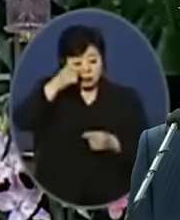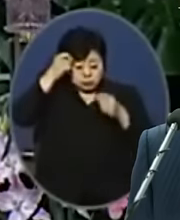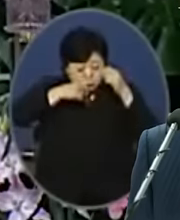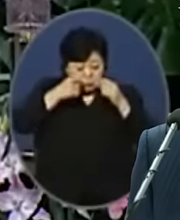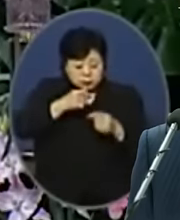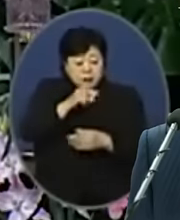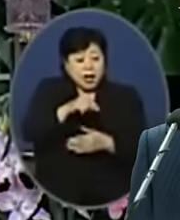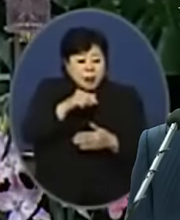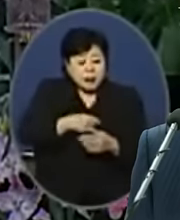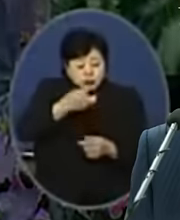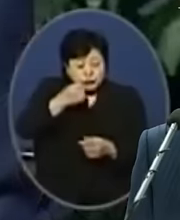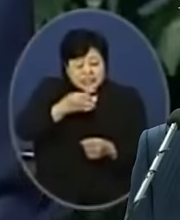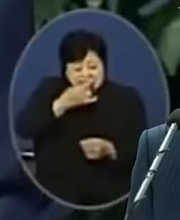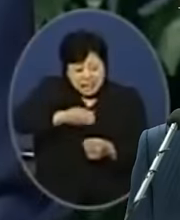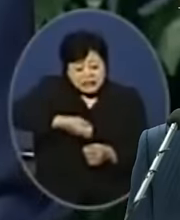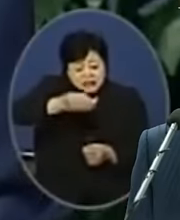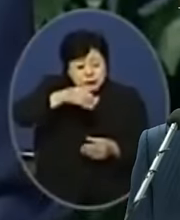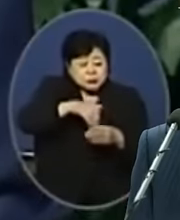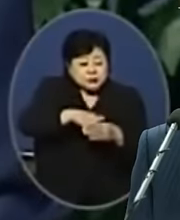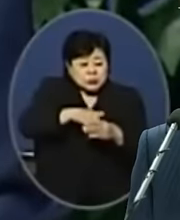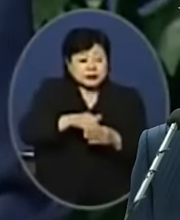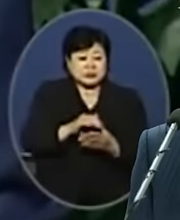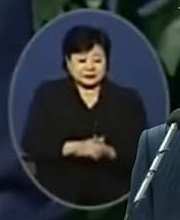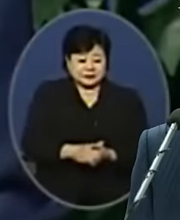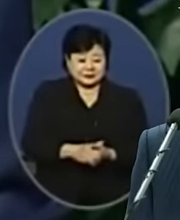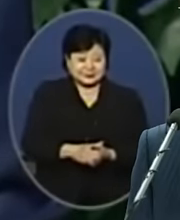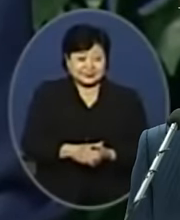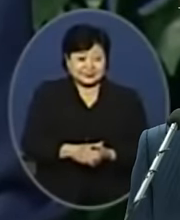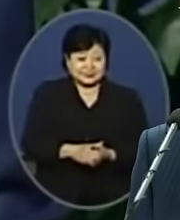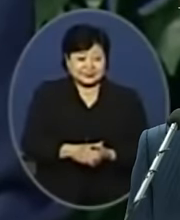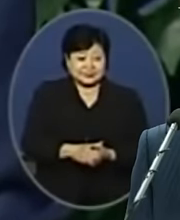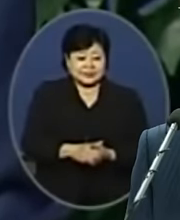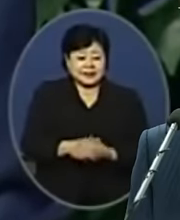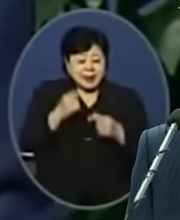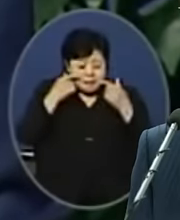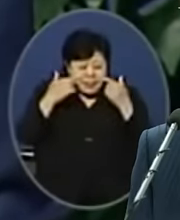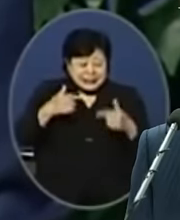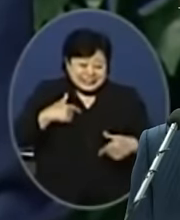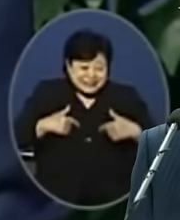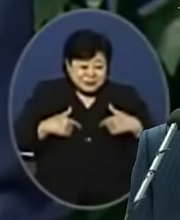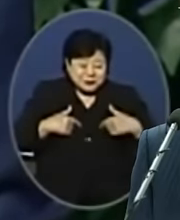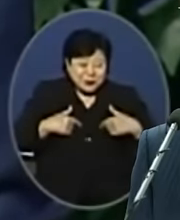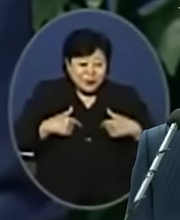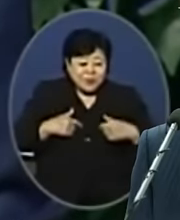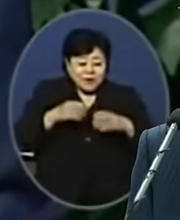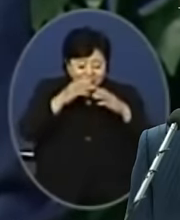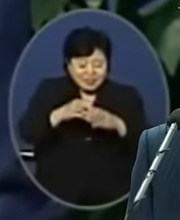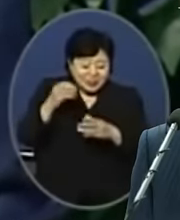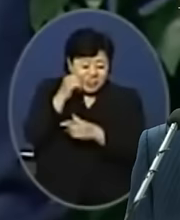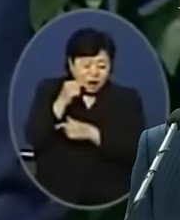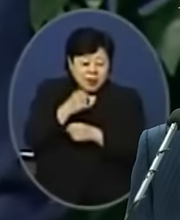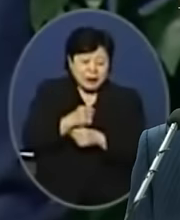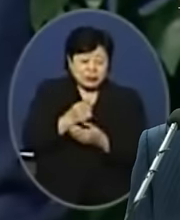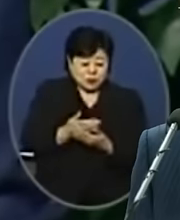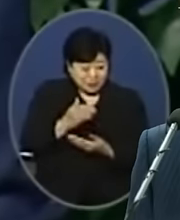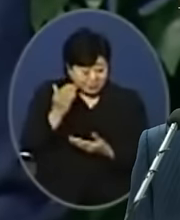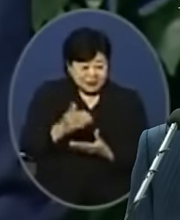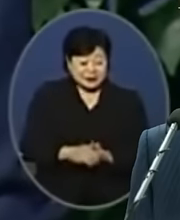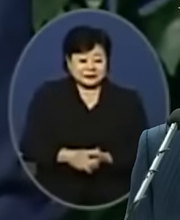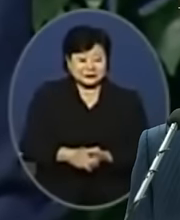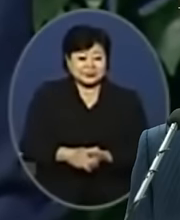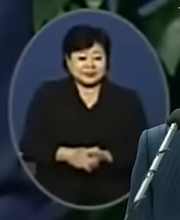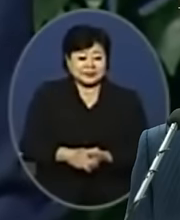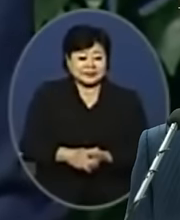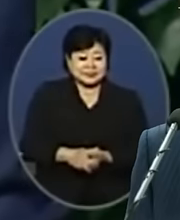눈물을 흘리면서 마음속에 꿈의 씨앗을 심고 놓으면 반드시 기쁨으로 열매를 거두게 되는 것입니다.